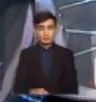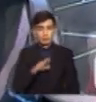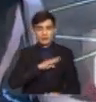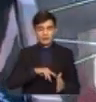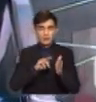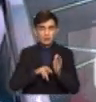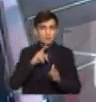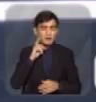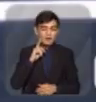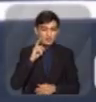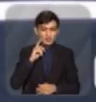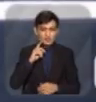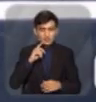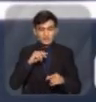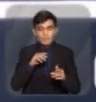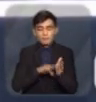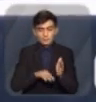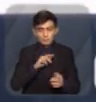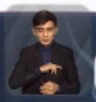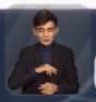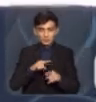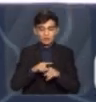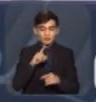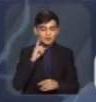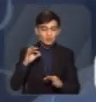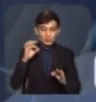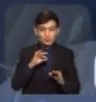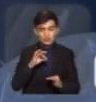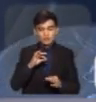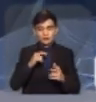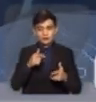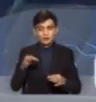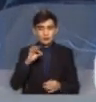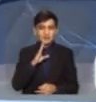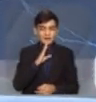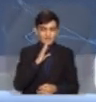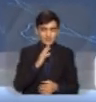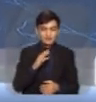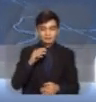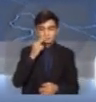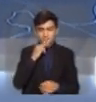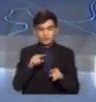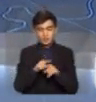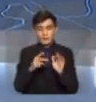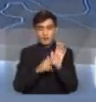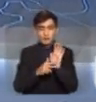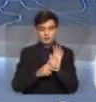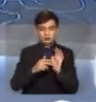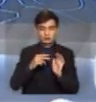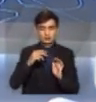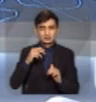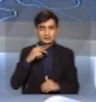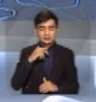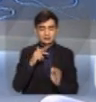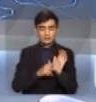Безработной молодежи стало больше. Эксперты посчитали, что нетрудоустроенных девушек и юношей более 84 тысяч по всей